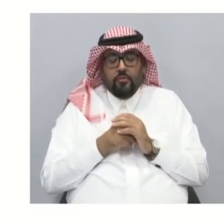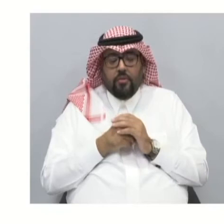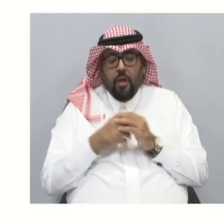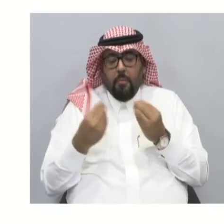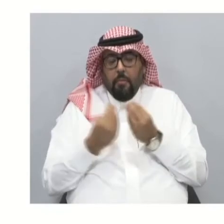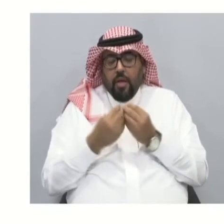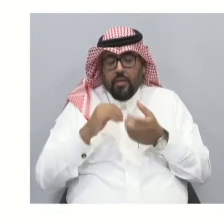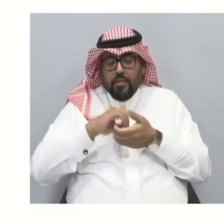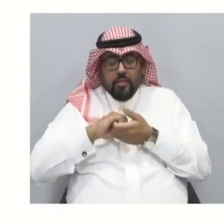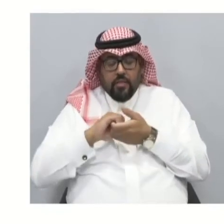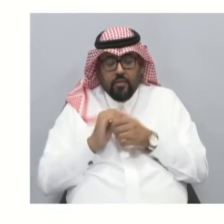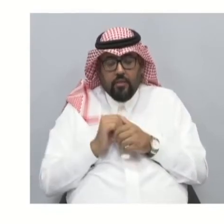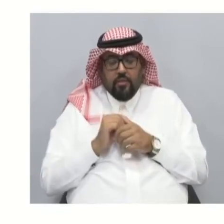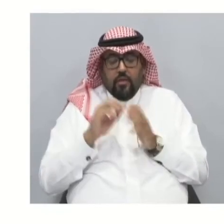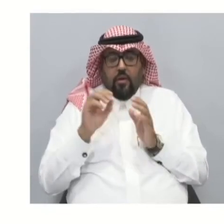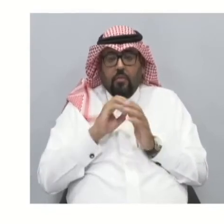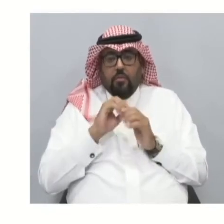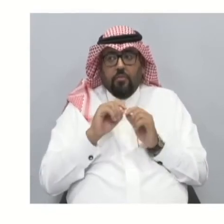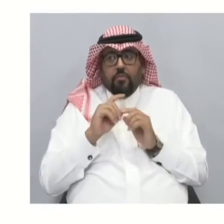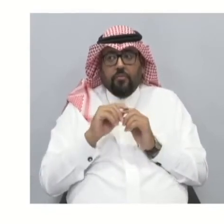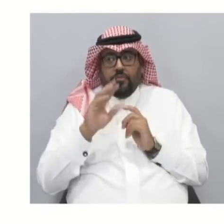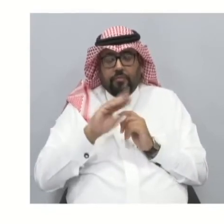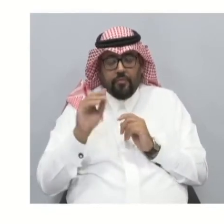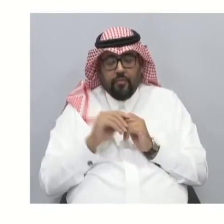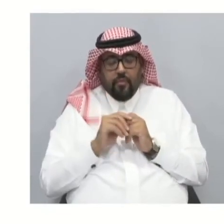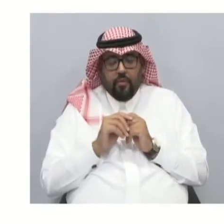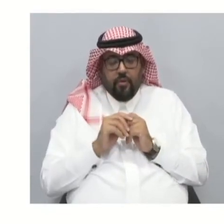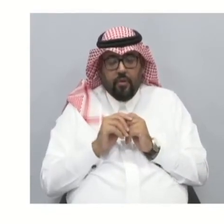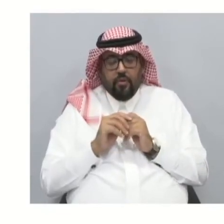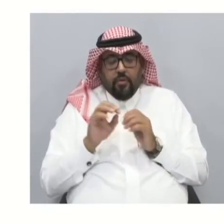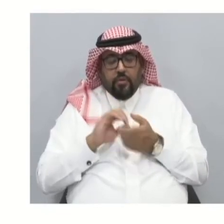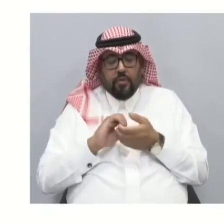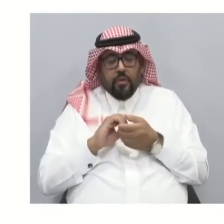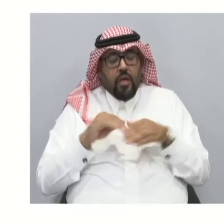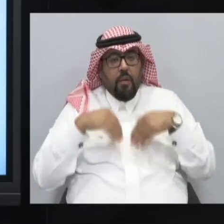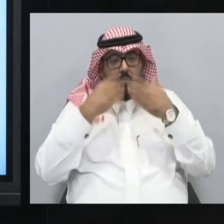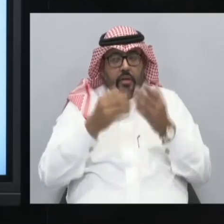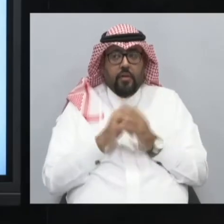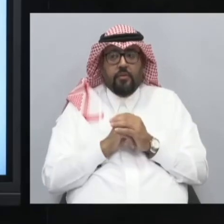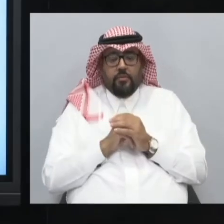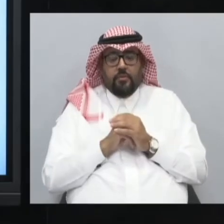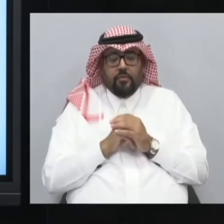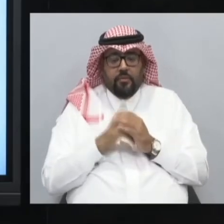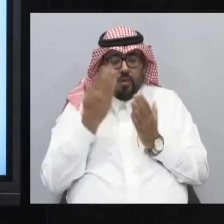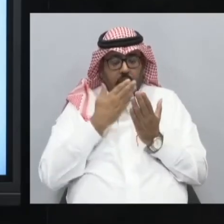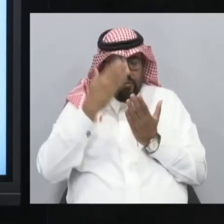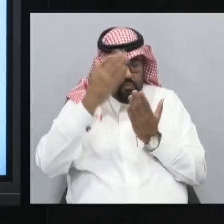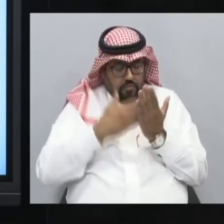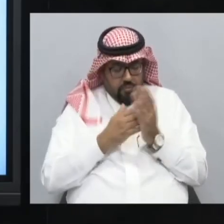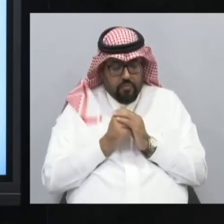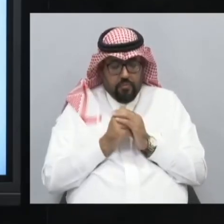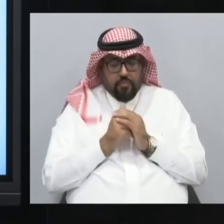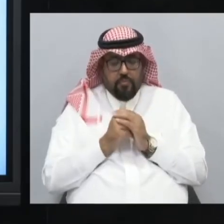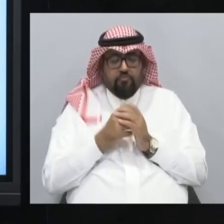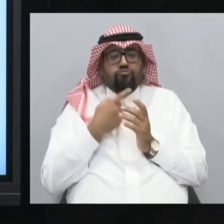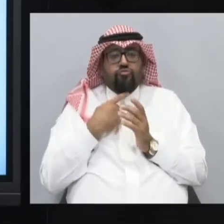لزميلك موضوعا سألك عن، أو شخص آخر خارج المدرسة مثلا سألك عن طريقة القراءة المتعمقة ورأى هذا الموضوع